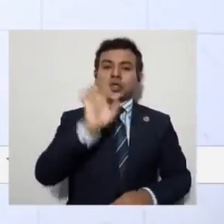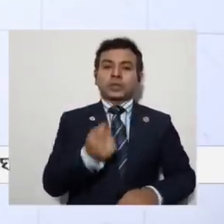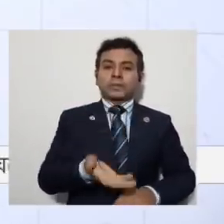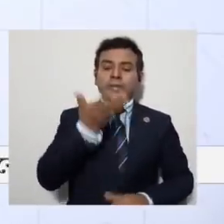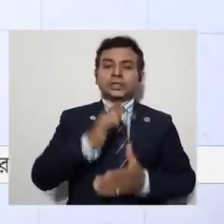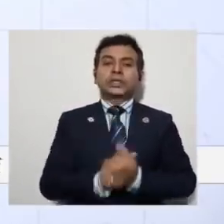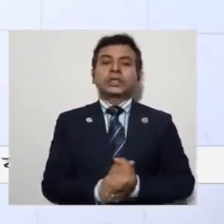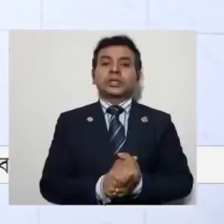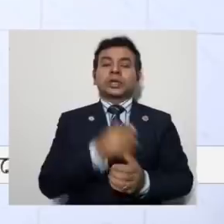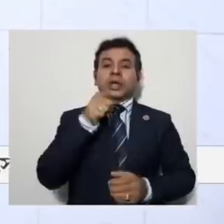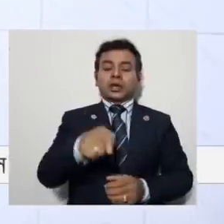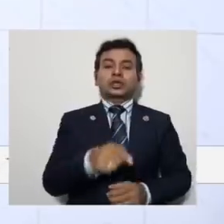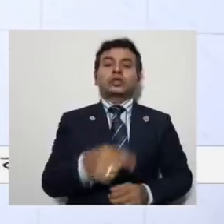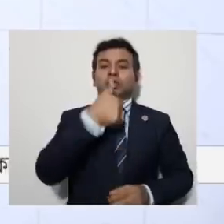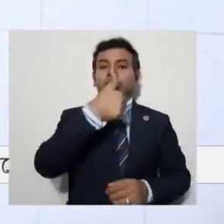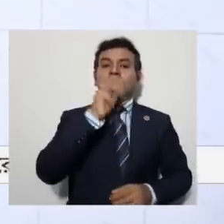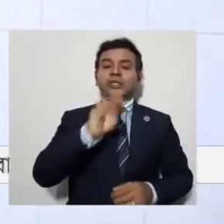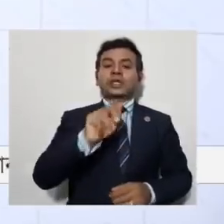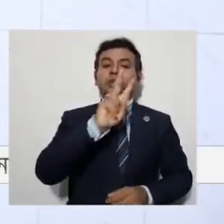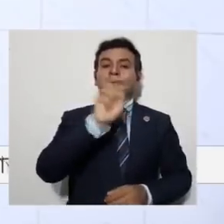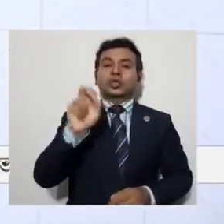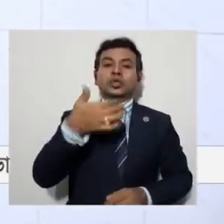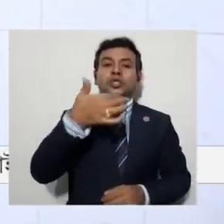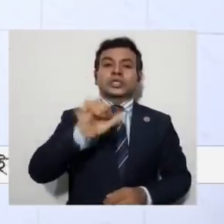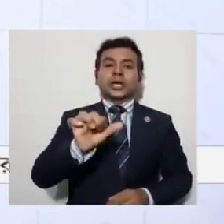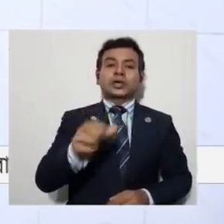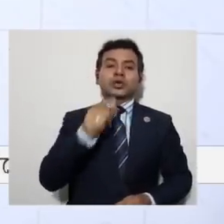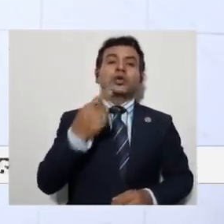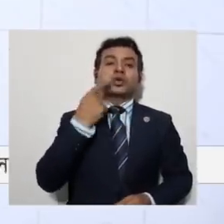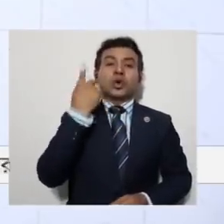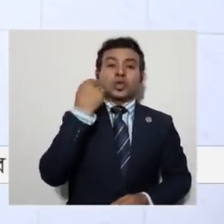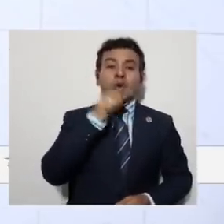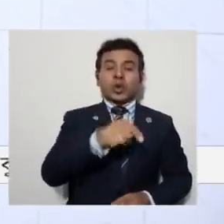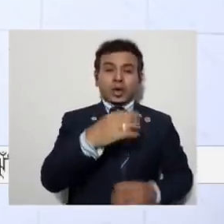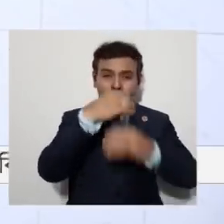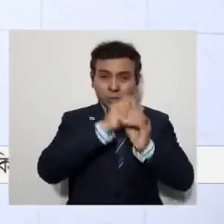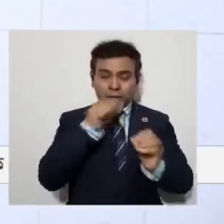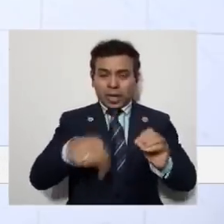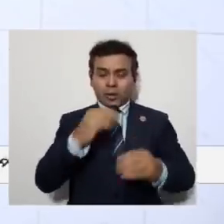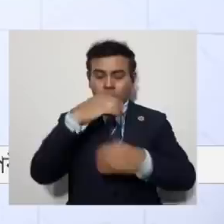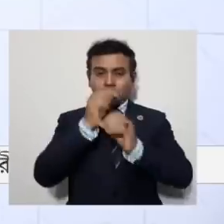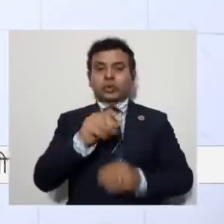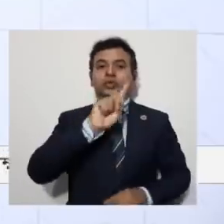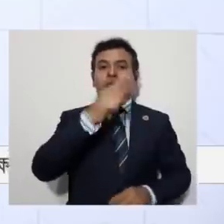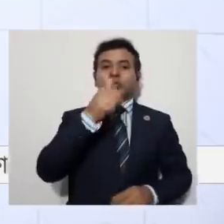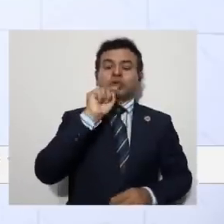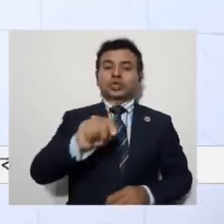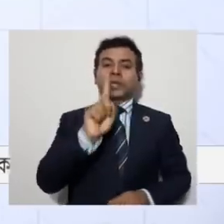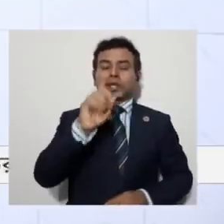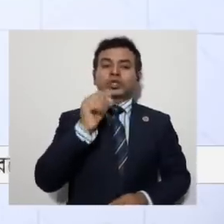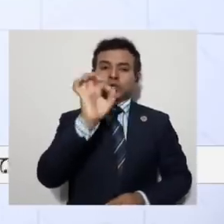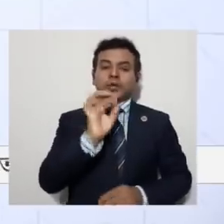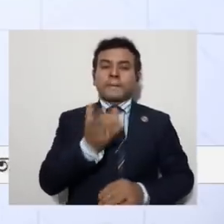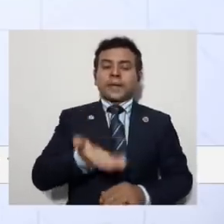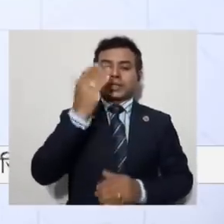চেয়ে 21.11% বেশি, এবং যেটা আমরা পরীক্ষা করেছি 6,260, এটা গত দিনের